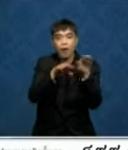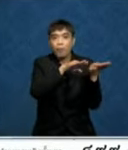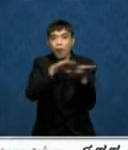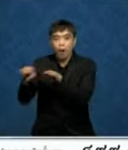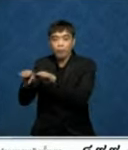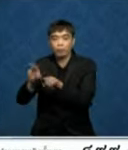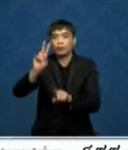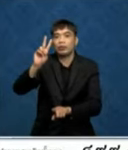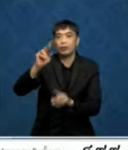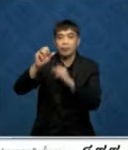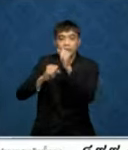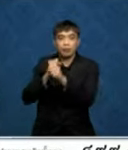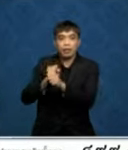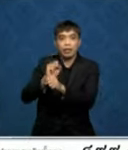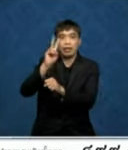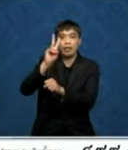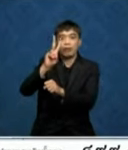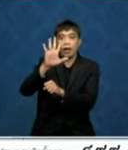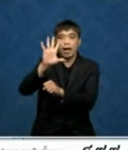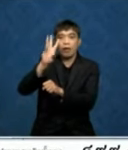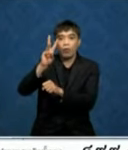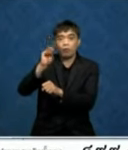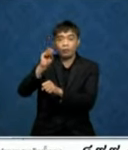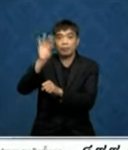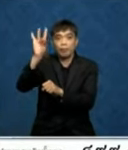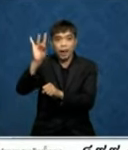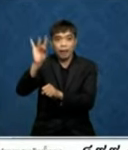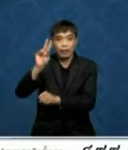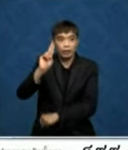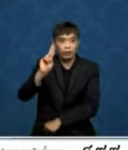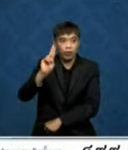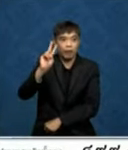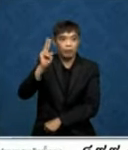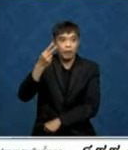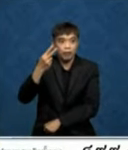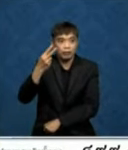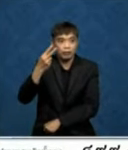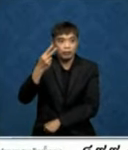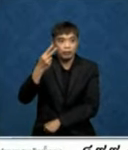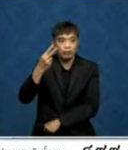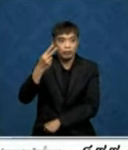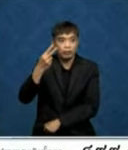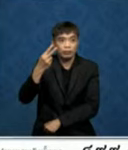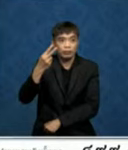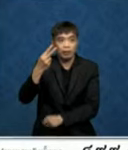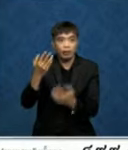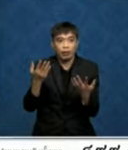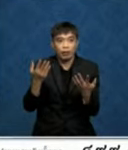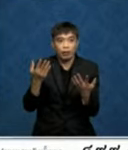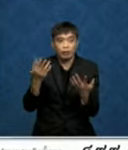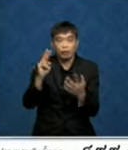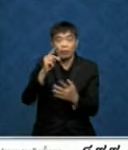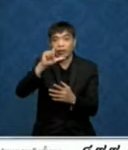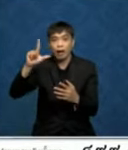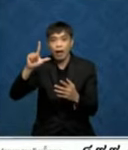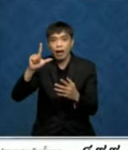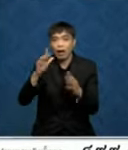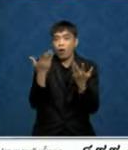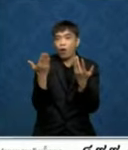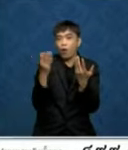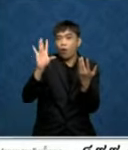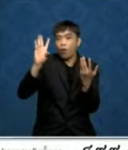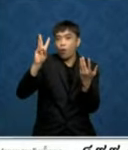วน 285,000 ล้านบาทอันนี้แปลว่าอะไรครับท่านประธานครับรองบปี68ไม่ได้